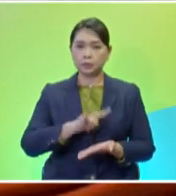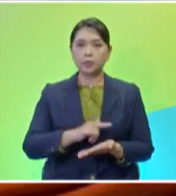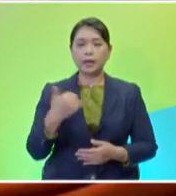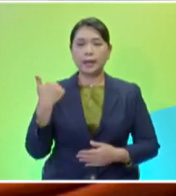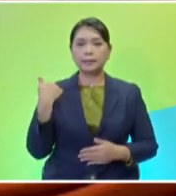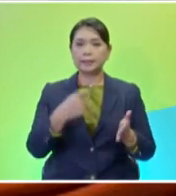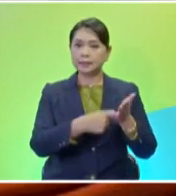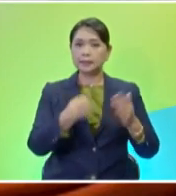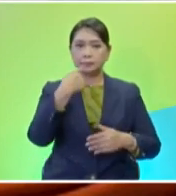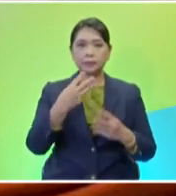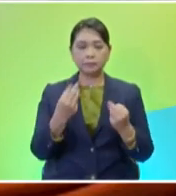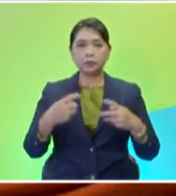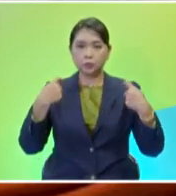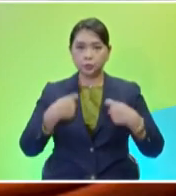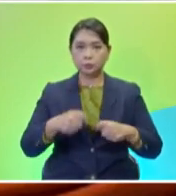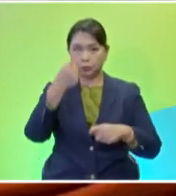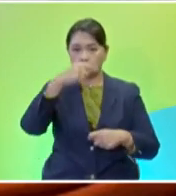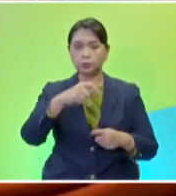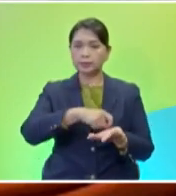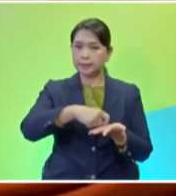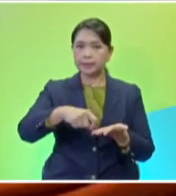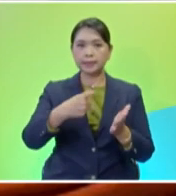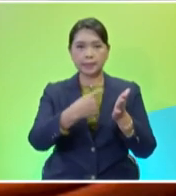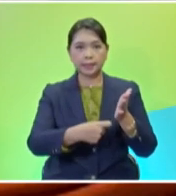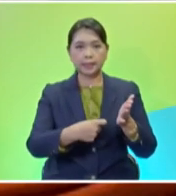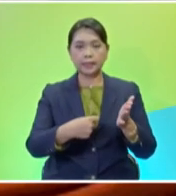coba untuk menyatakan nilai itu terlebih dahulu